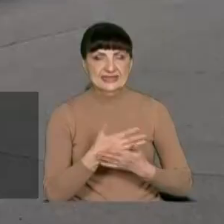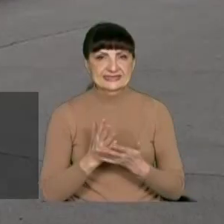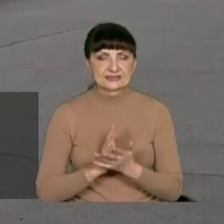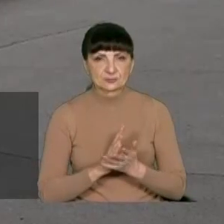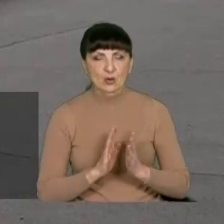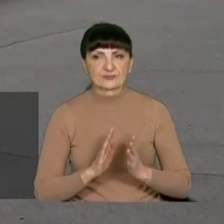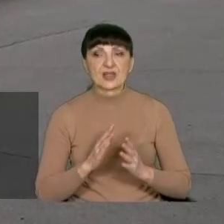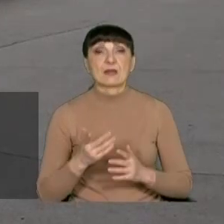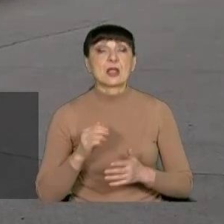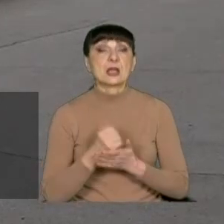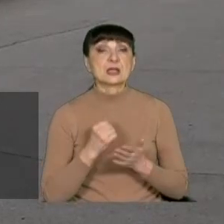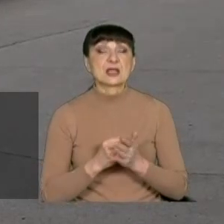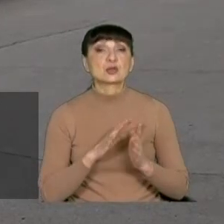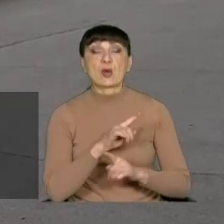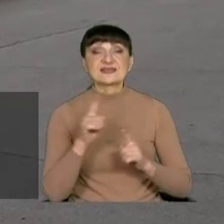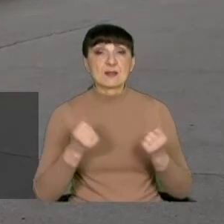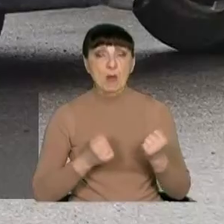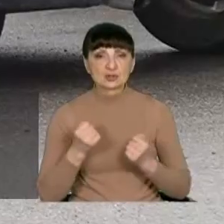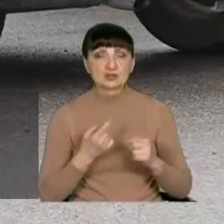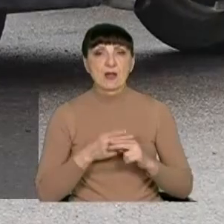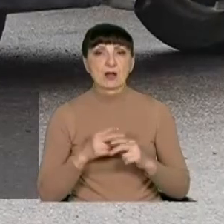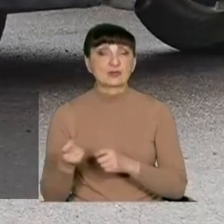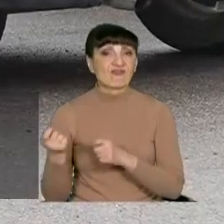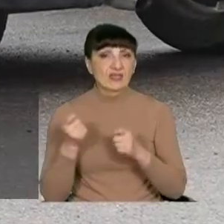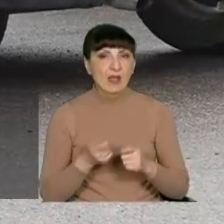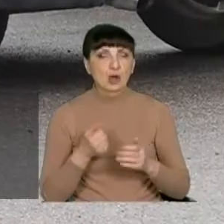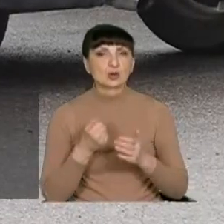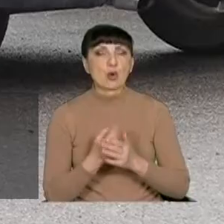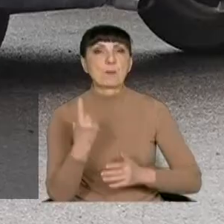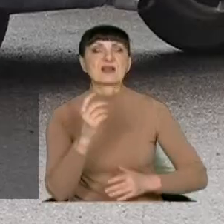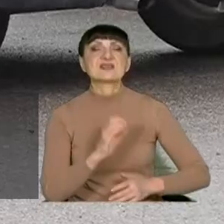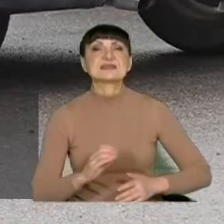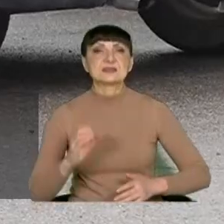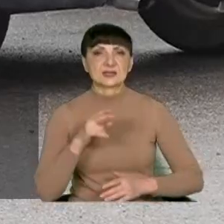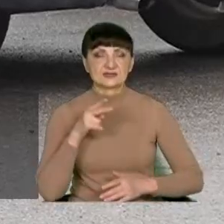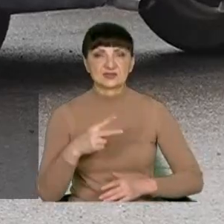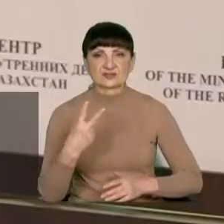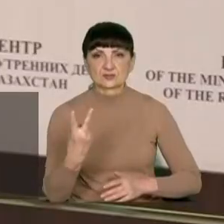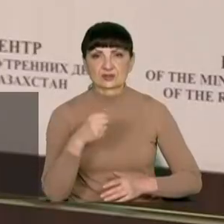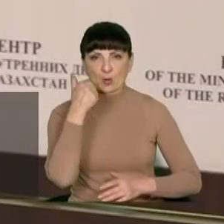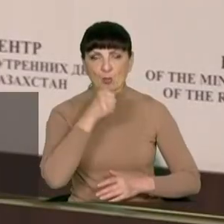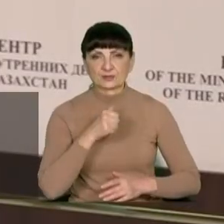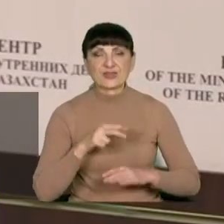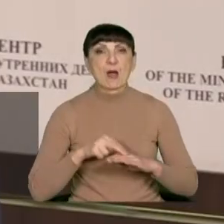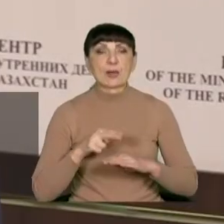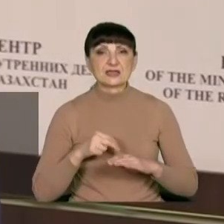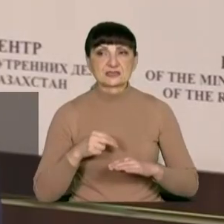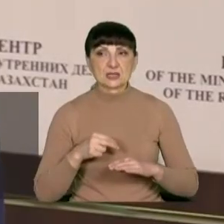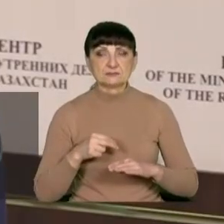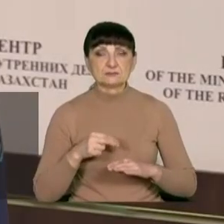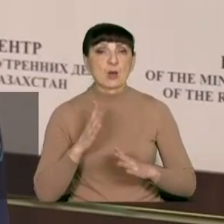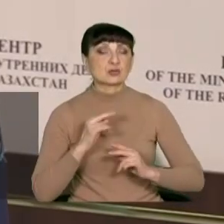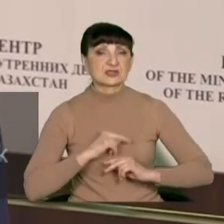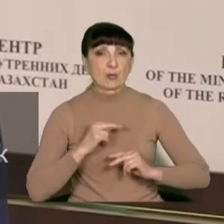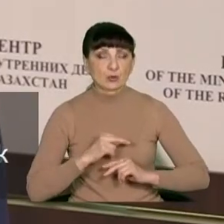проходит исключительно только те машины, которые въехали в страну до 1 сентября 2022 года. Полиция будет